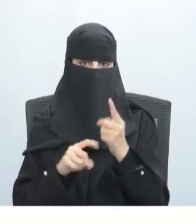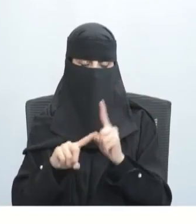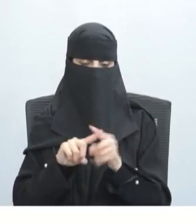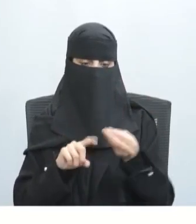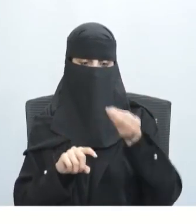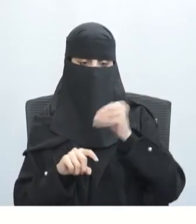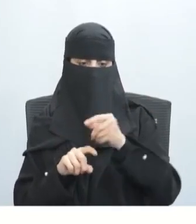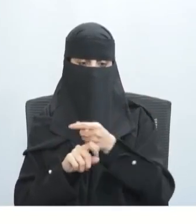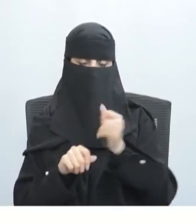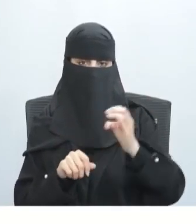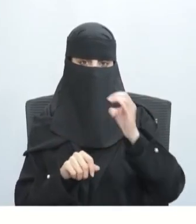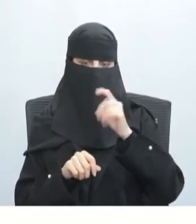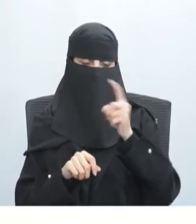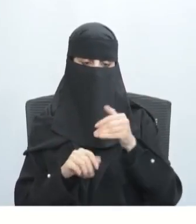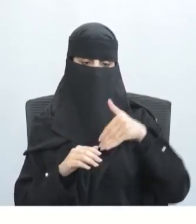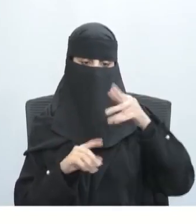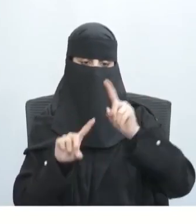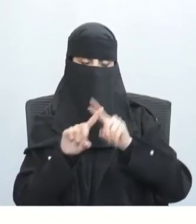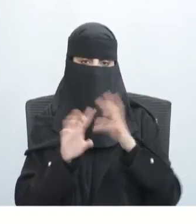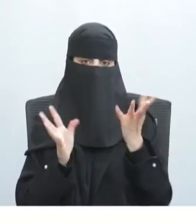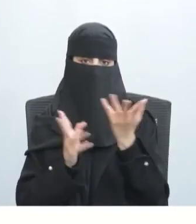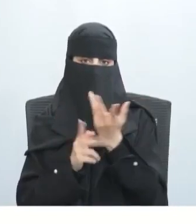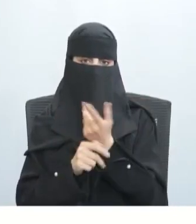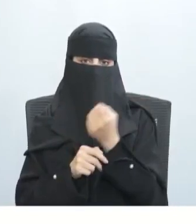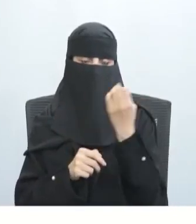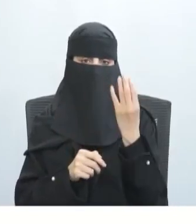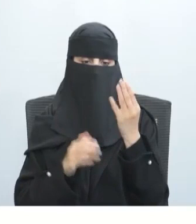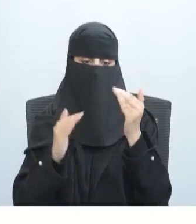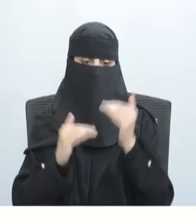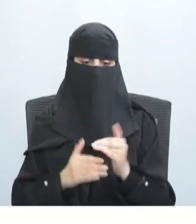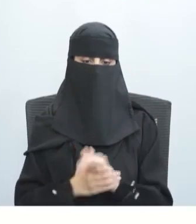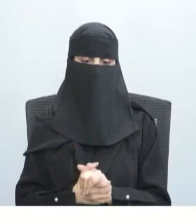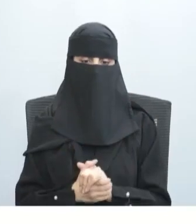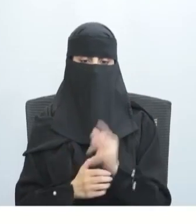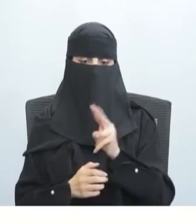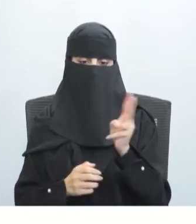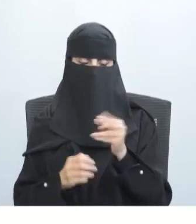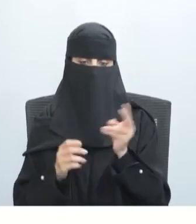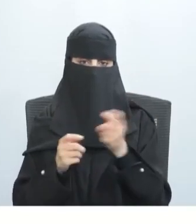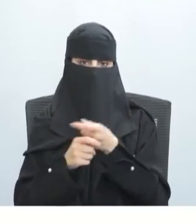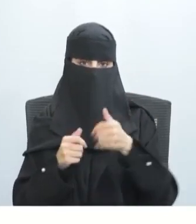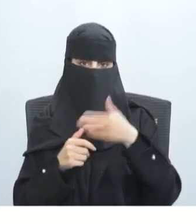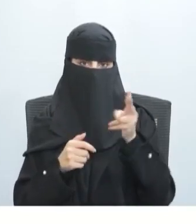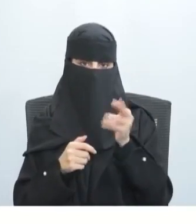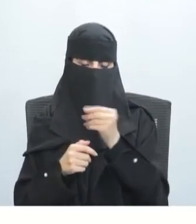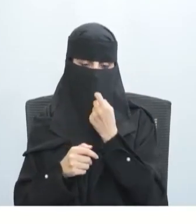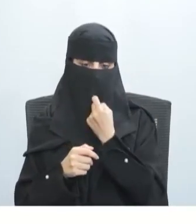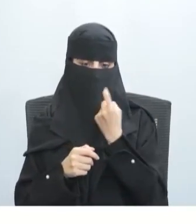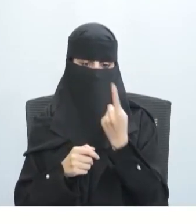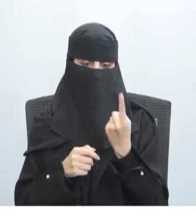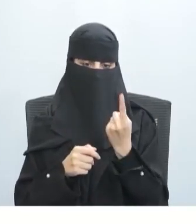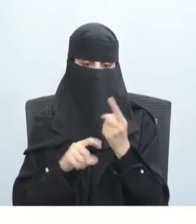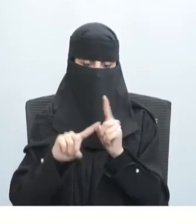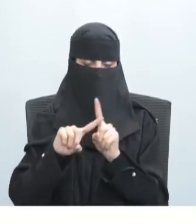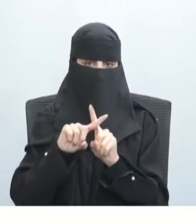معدل العائد على فترات الزمنيه نوضعها بطريقه معينه القيمه المستقبليه ذكرنا هي 100